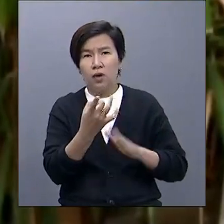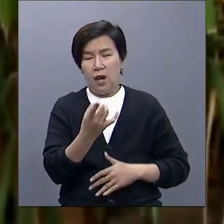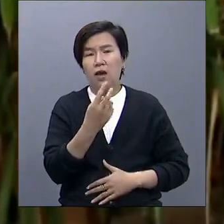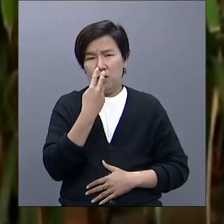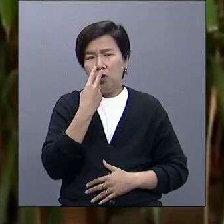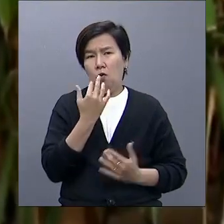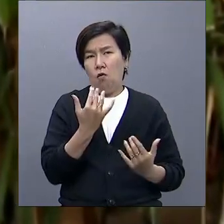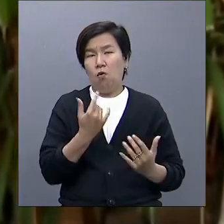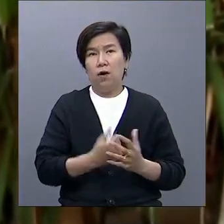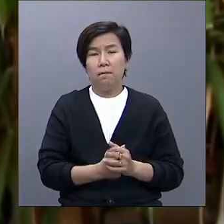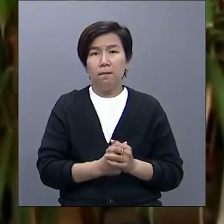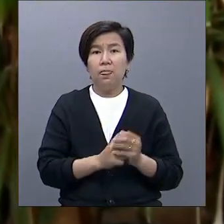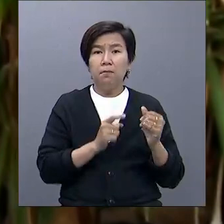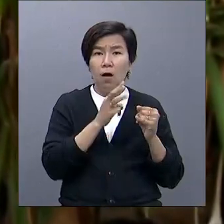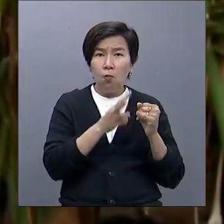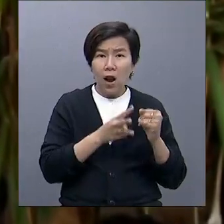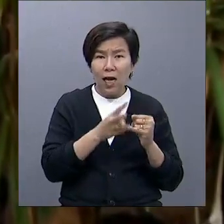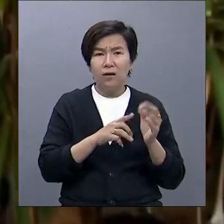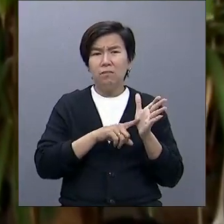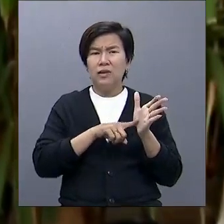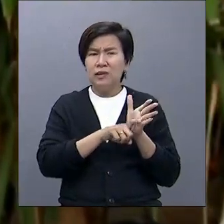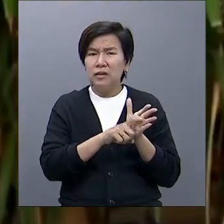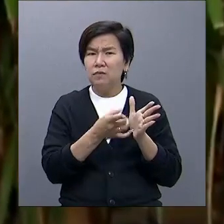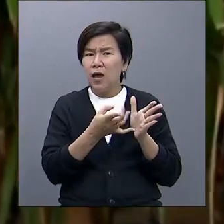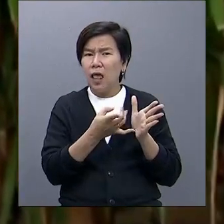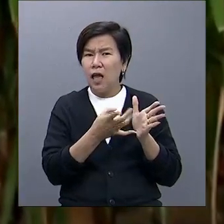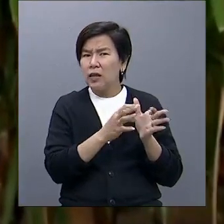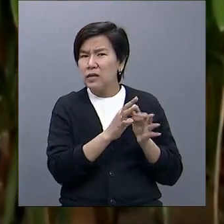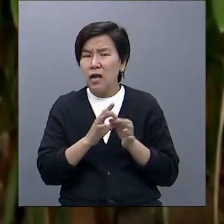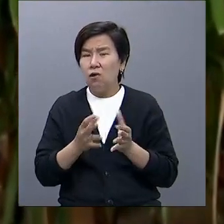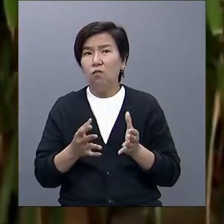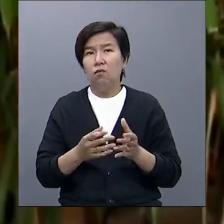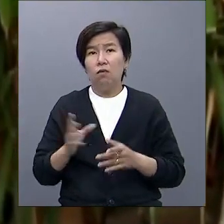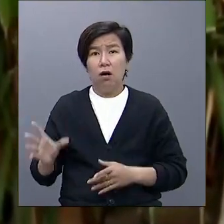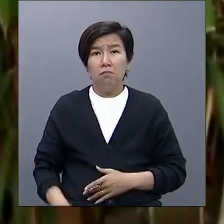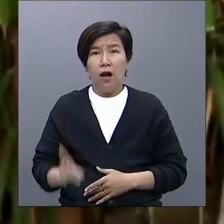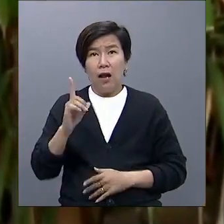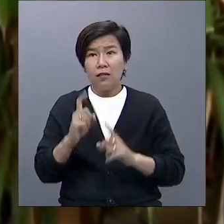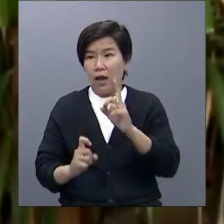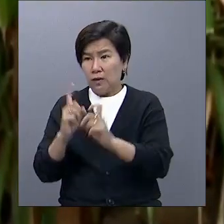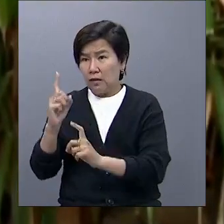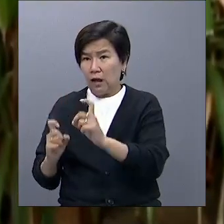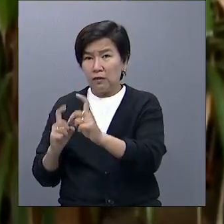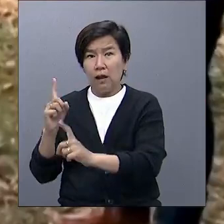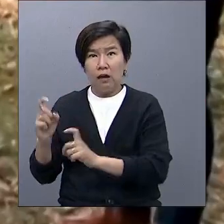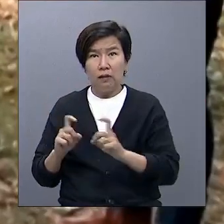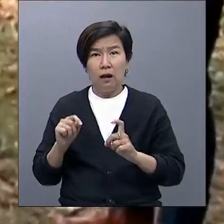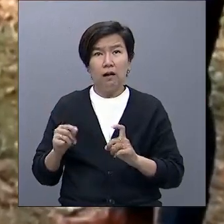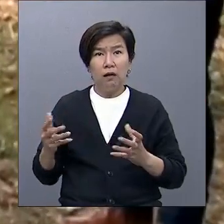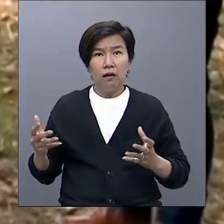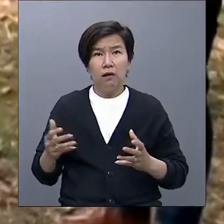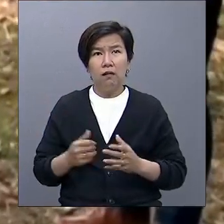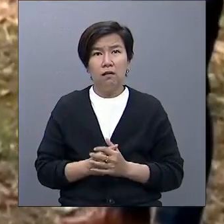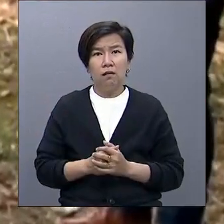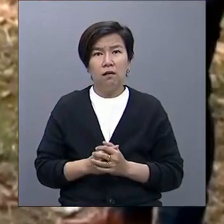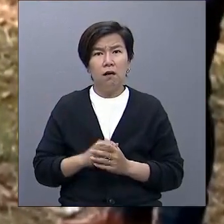ตรวมีเช้อไวรัสหรอว่าเชื้ออะไรหอเปล่าคือถ้าสุนักตายลกษณะแบบนี้มัอาจะไม่ใช่โรคพสุ